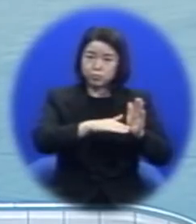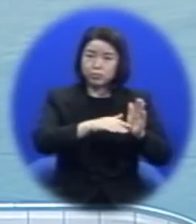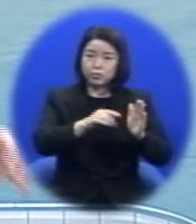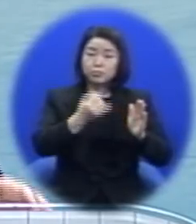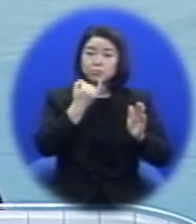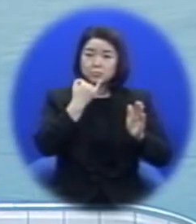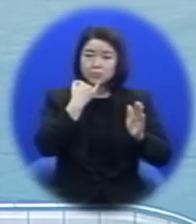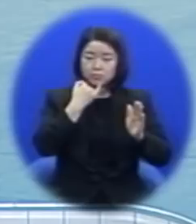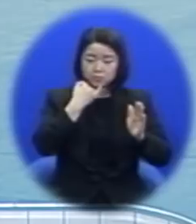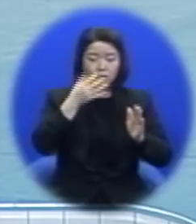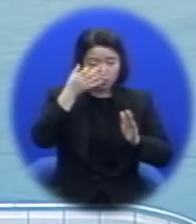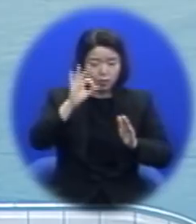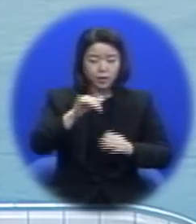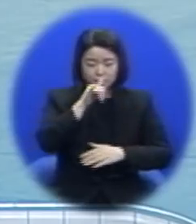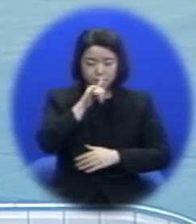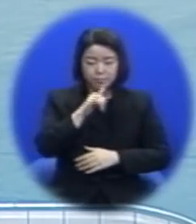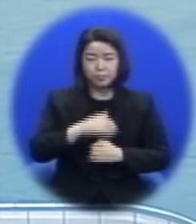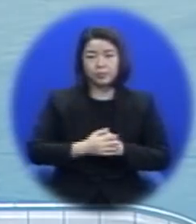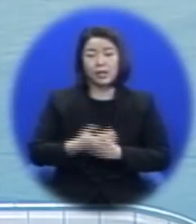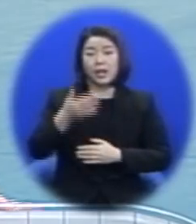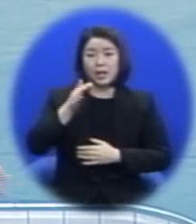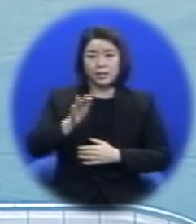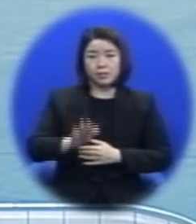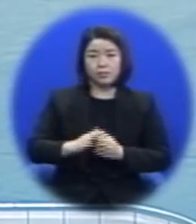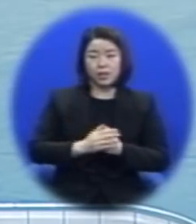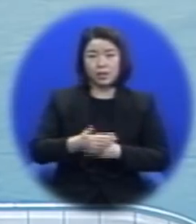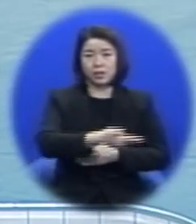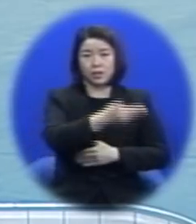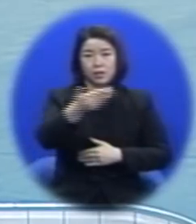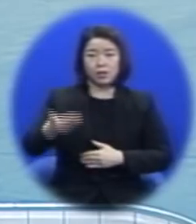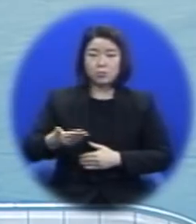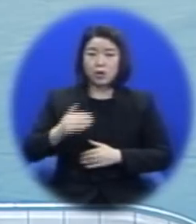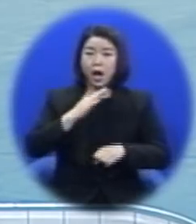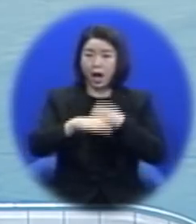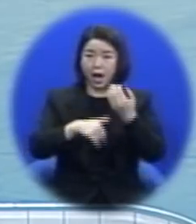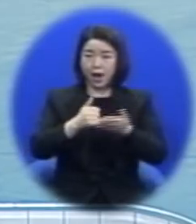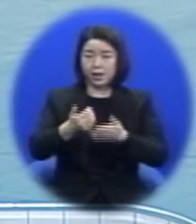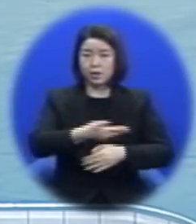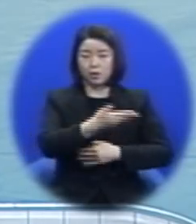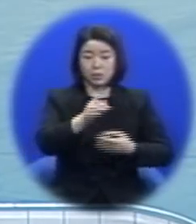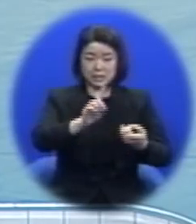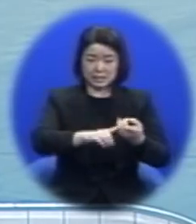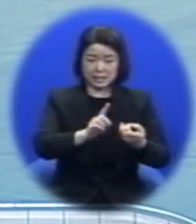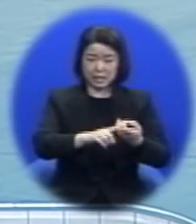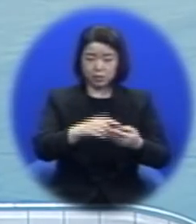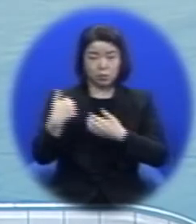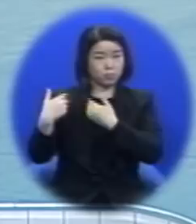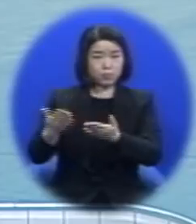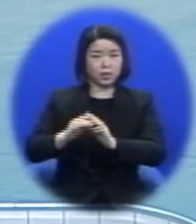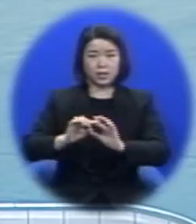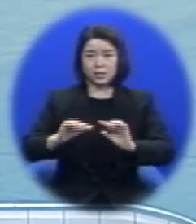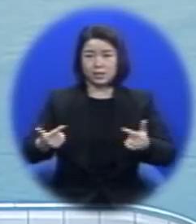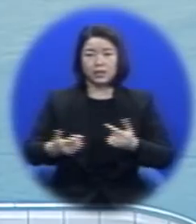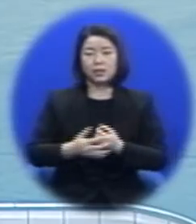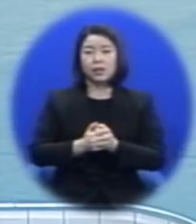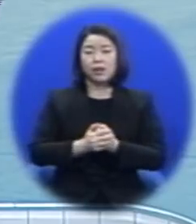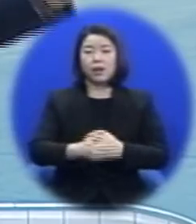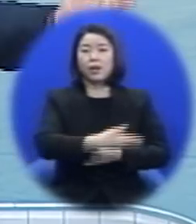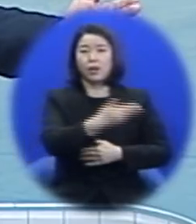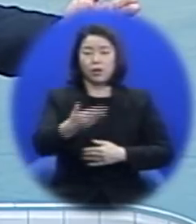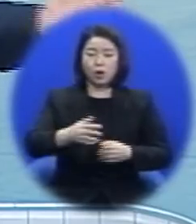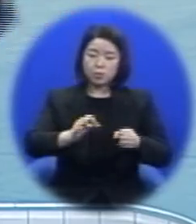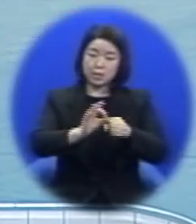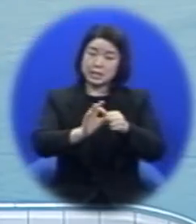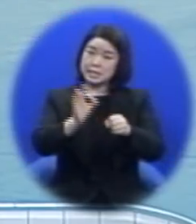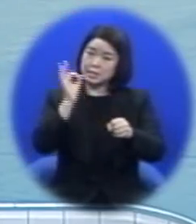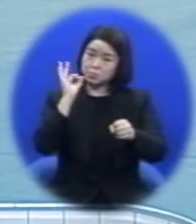여러분들이 받아들이면 돼요. 근데 여러분, 하나님께서 여러분을 그대로 두시지 않으십니다. 여러분, 10년